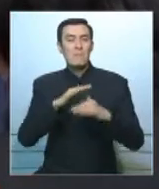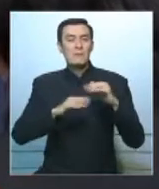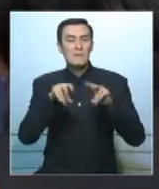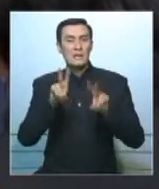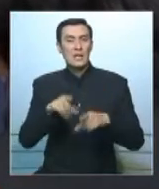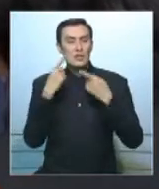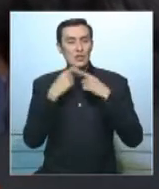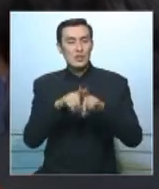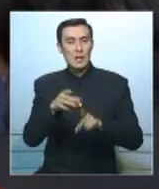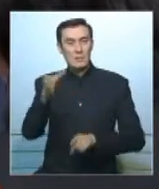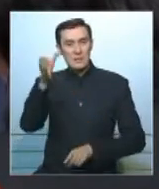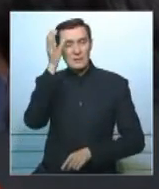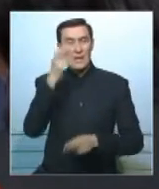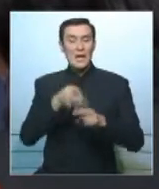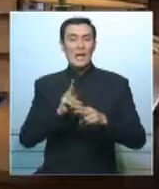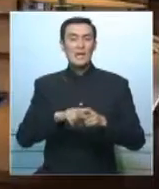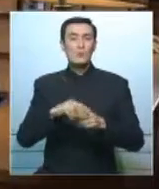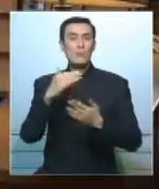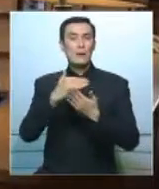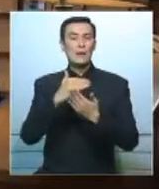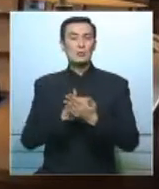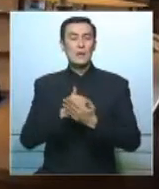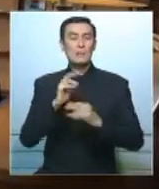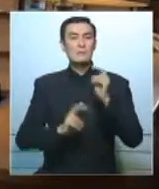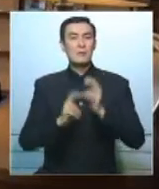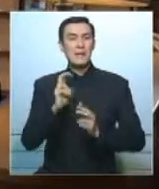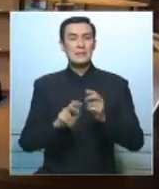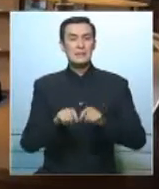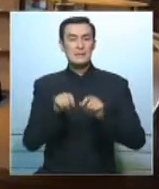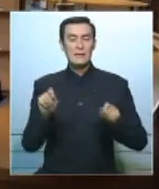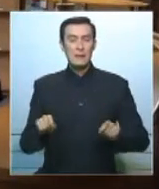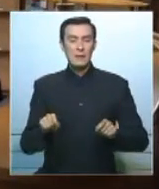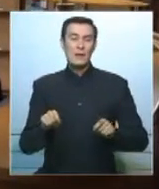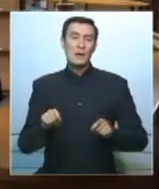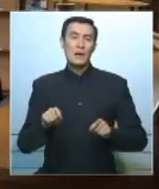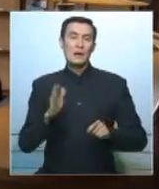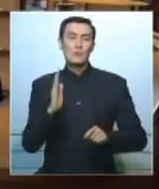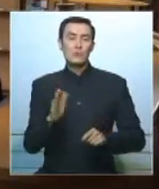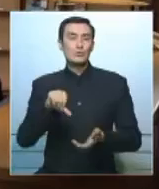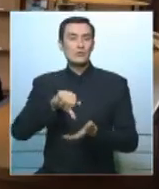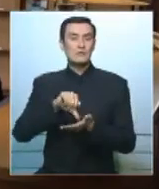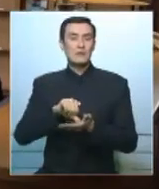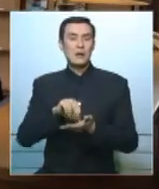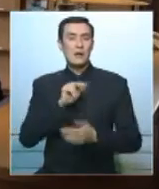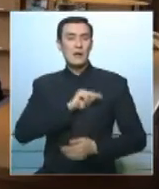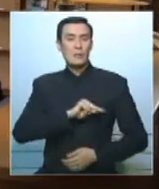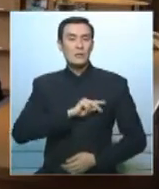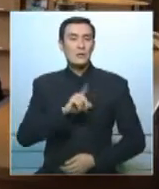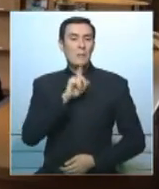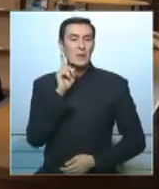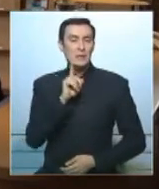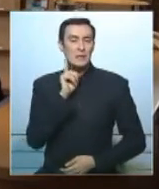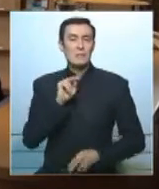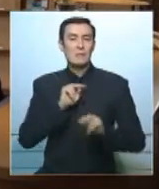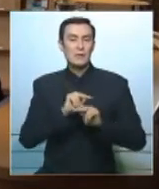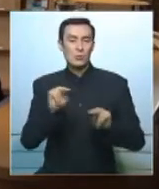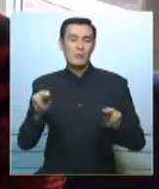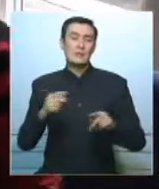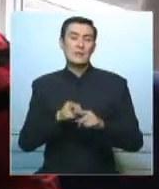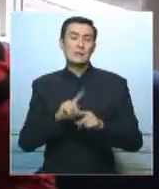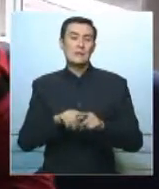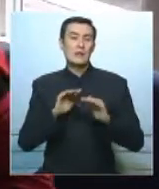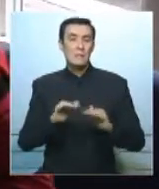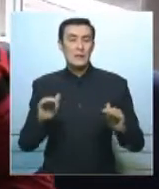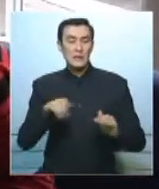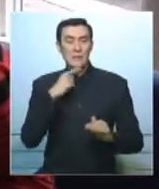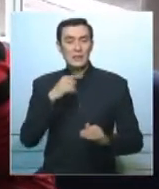профессионально-техническое образование. Благодаря этому проекту на предприятия, создаваемые в рамках индустриализации, придут работать молодые подготовленные специалисты. Так